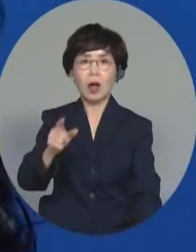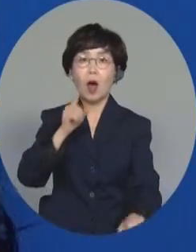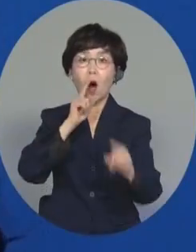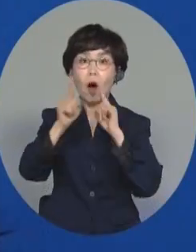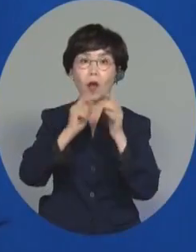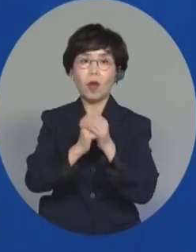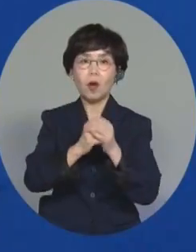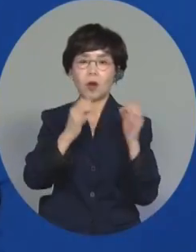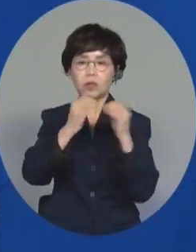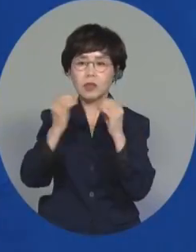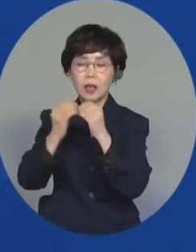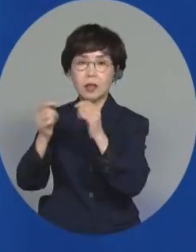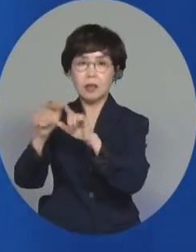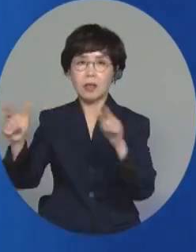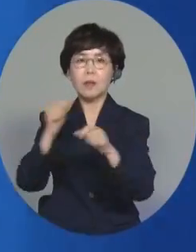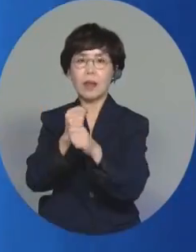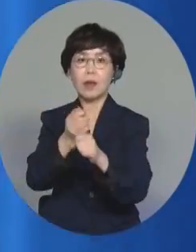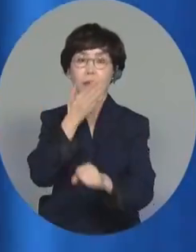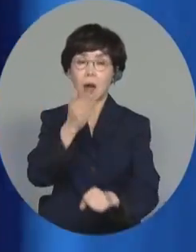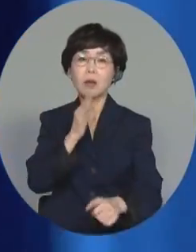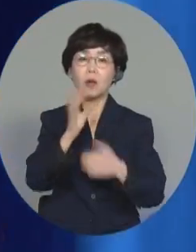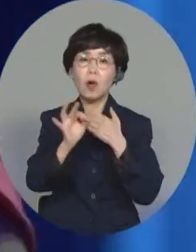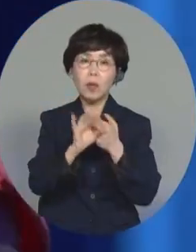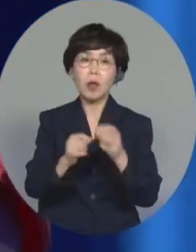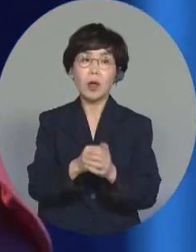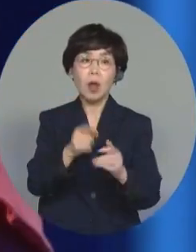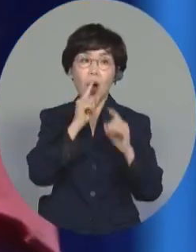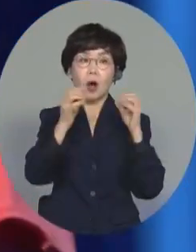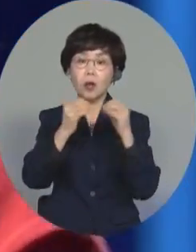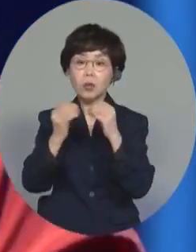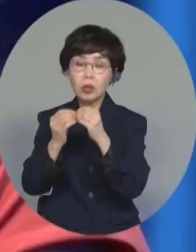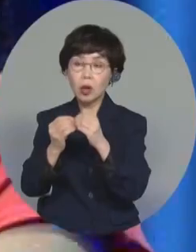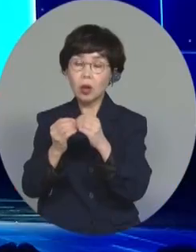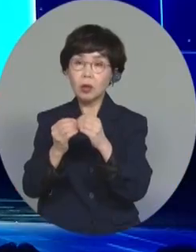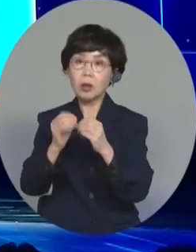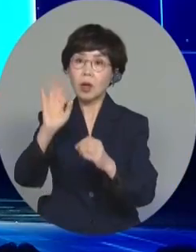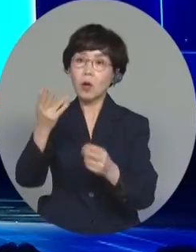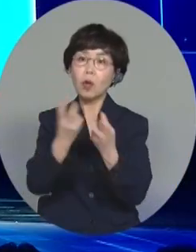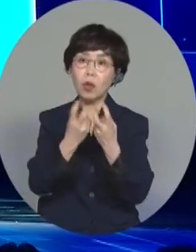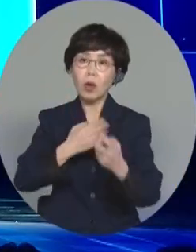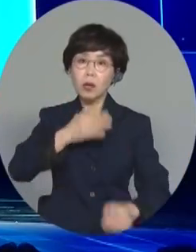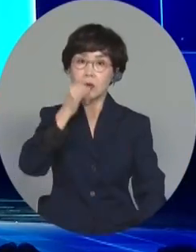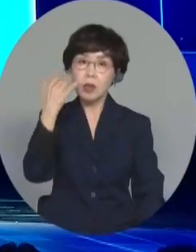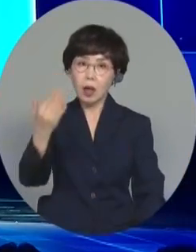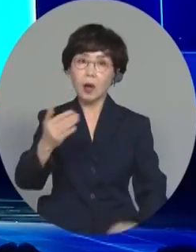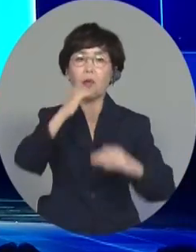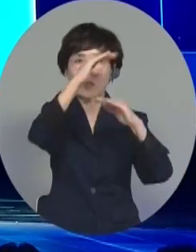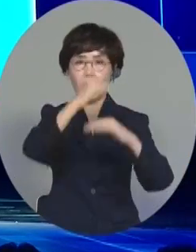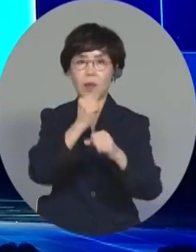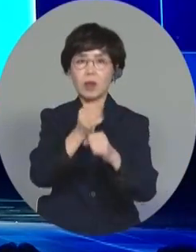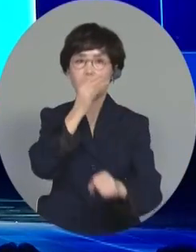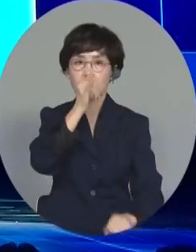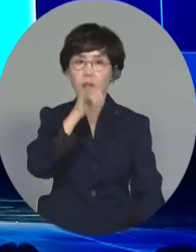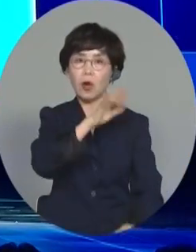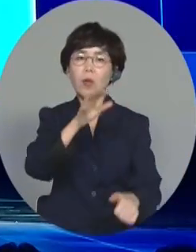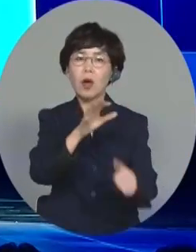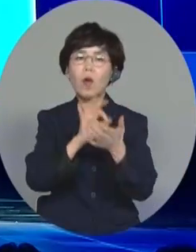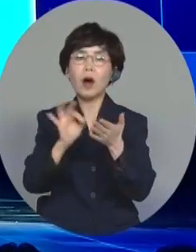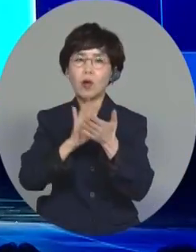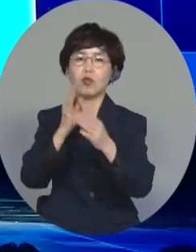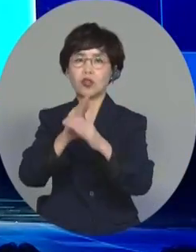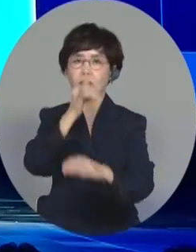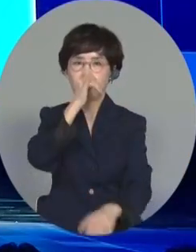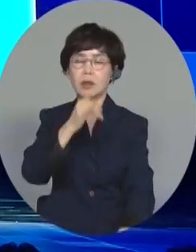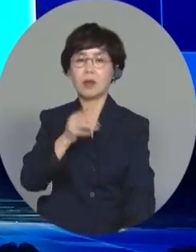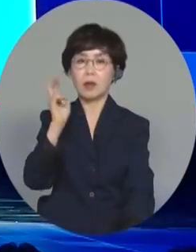모델이 만들어지게 됩니다. 그럼 언어 모델이 나오게 되면 이걸 우리가 어떻게 활용할 수 있을까요? 당연히 텍스트를 생성할 수도 있겠죠. 여러분들 이미 활용하고 계실 거라고